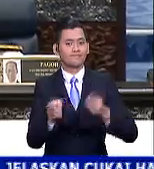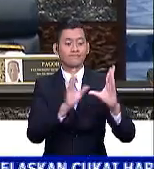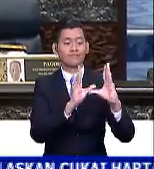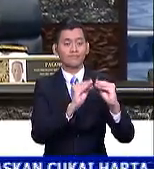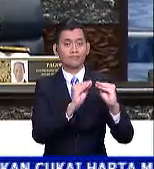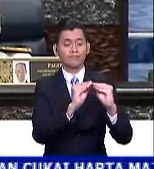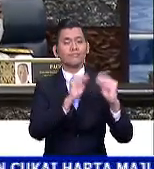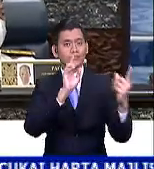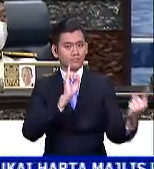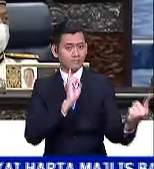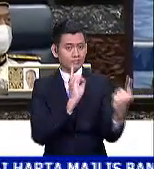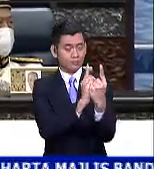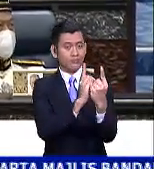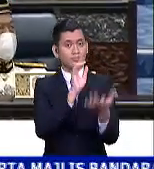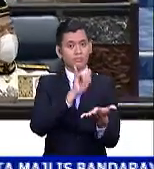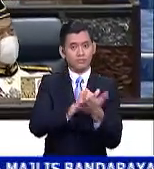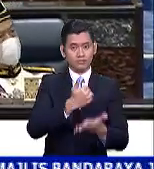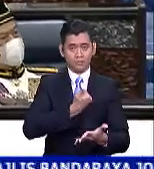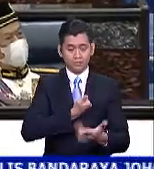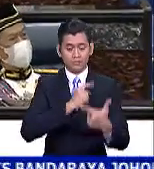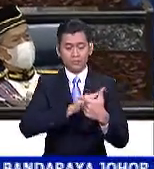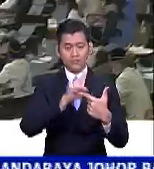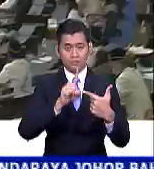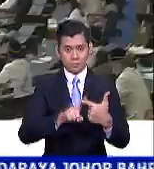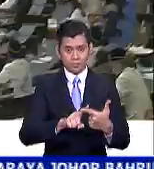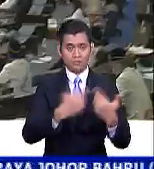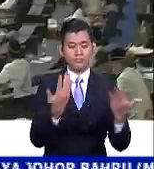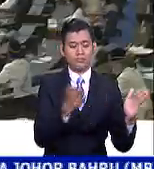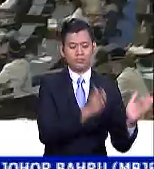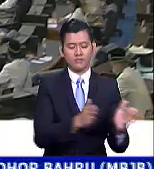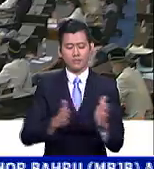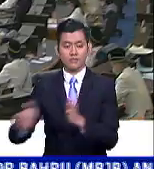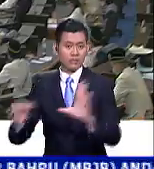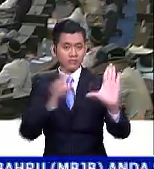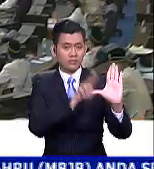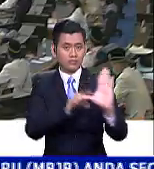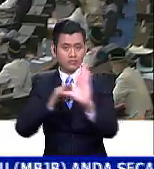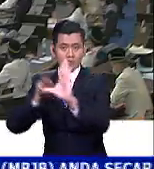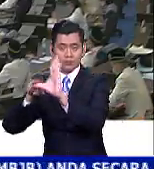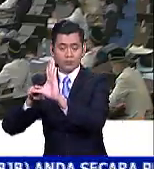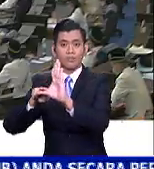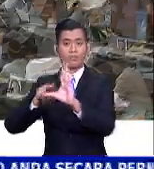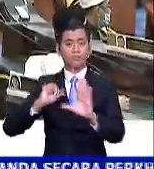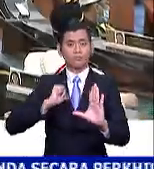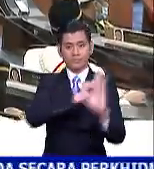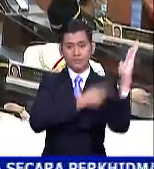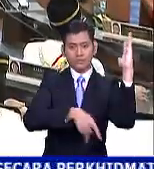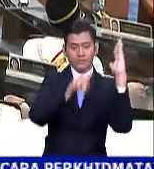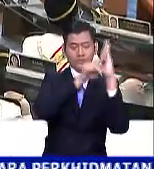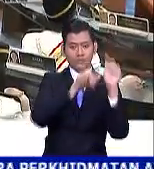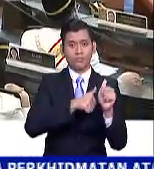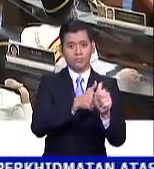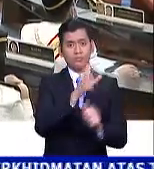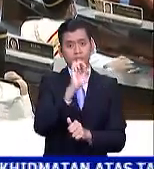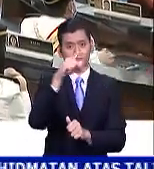secara fizikal itu sendiri, termasuklah aturan tempat duduk ahli Parlimen yang perlu mematuhi prosedur operasi standard SOP